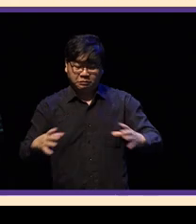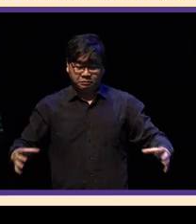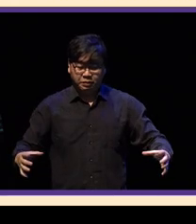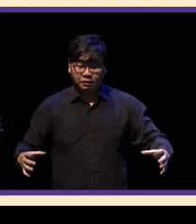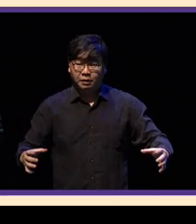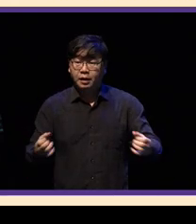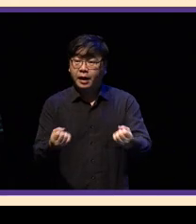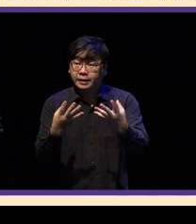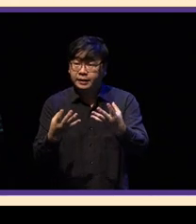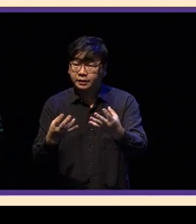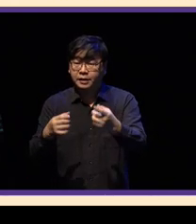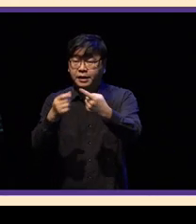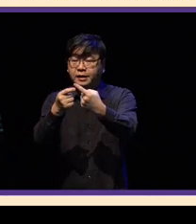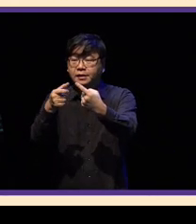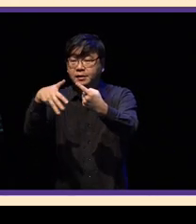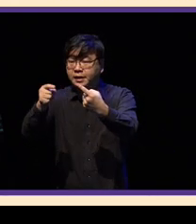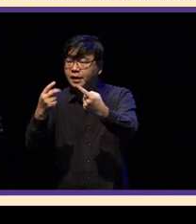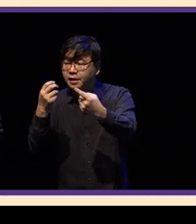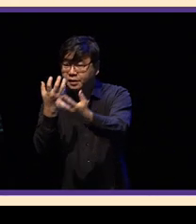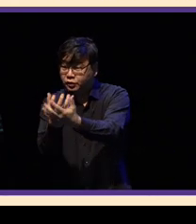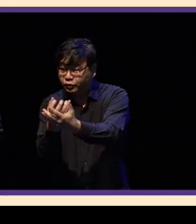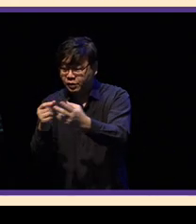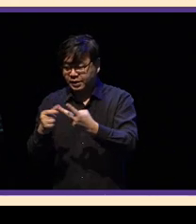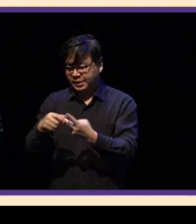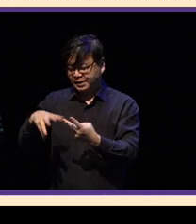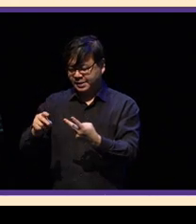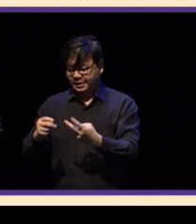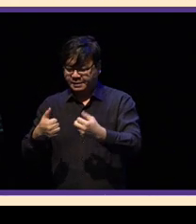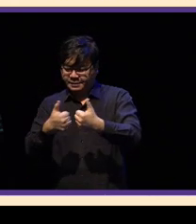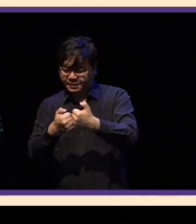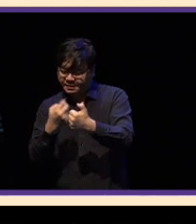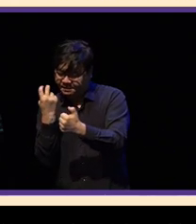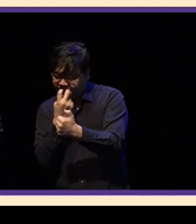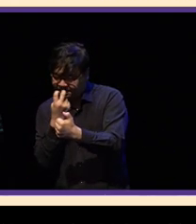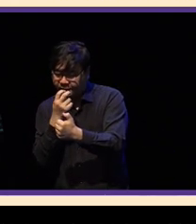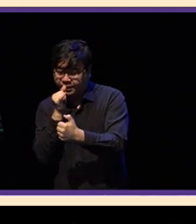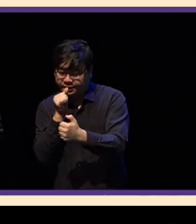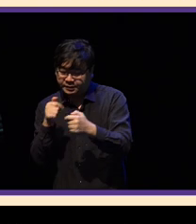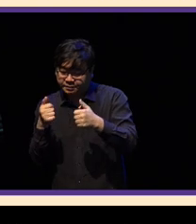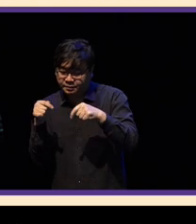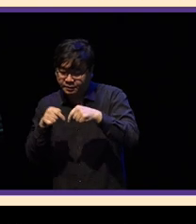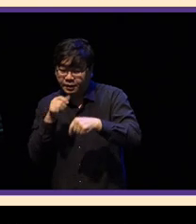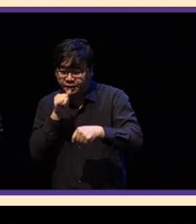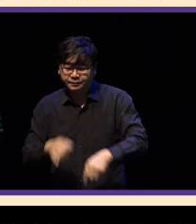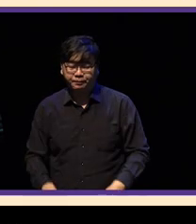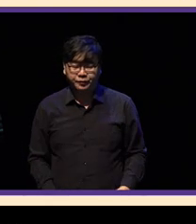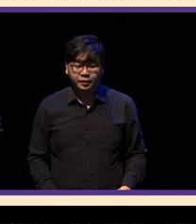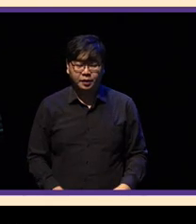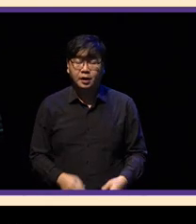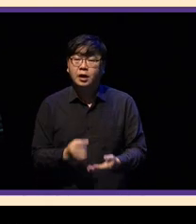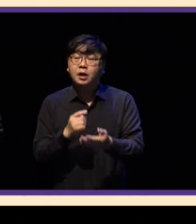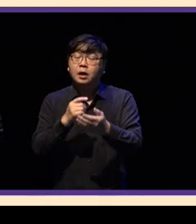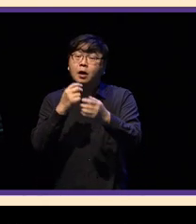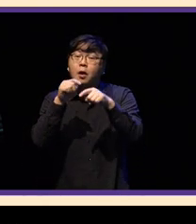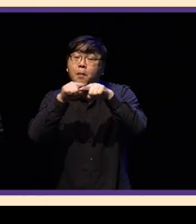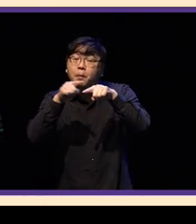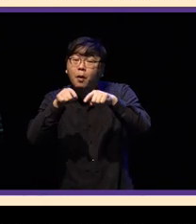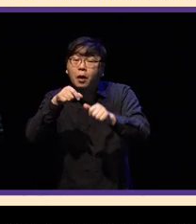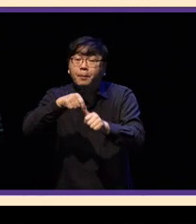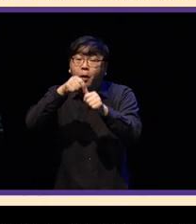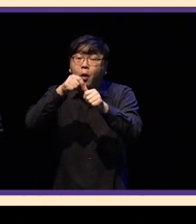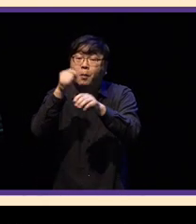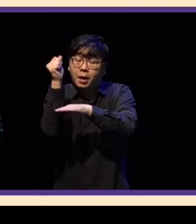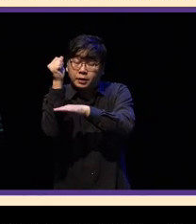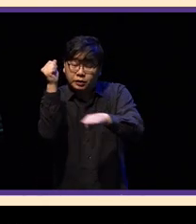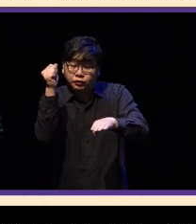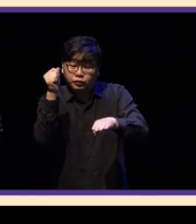같은 경우는 인터뷰 심의까지 하고, 지원 심의 기준은 저희가 상세하게 공고문에 실었습니다. 그래서 서류로